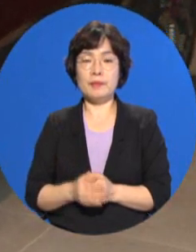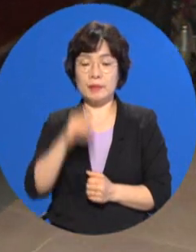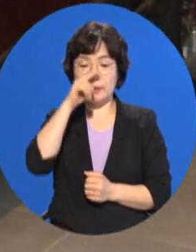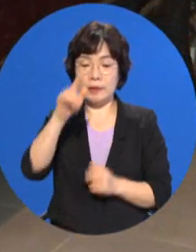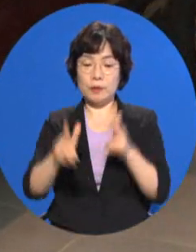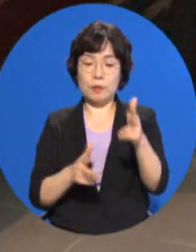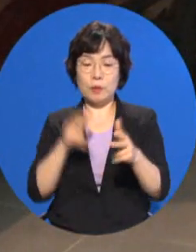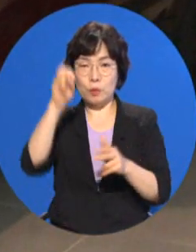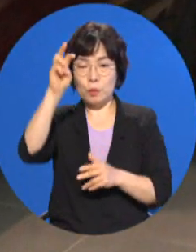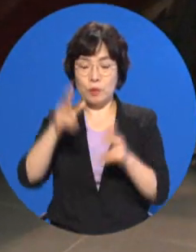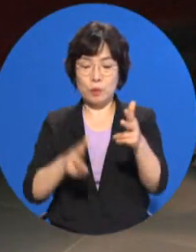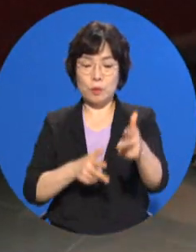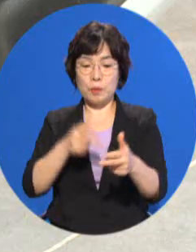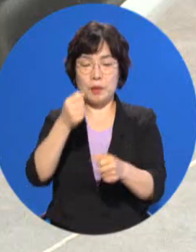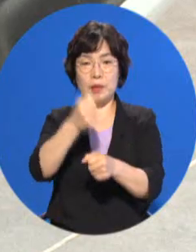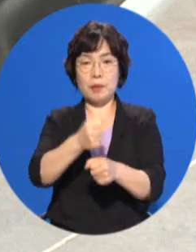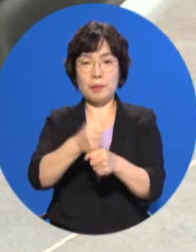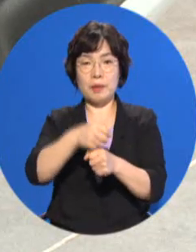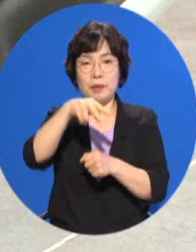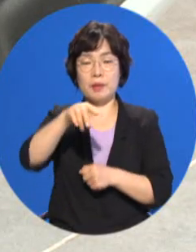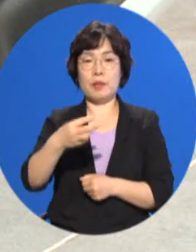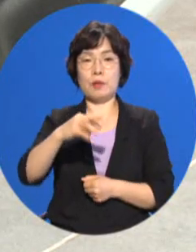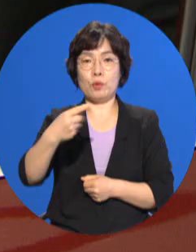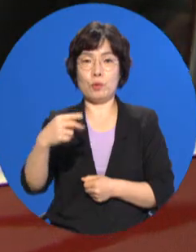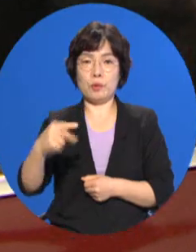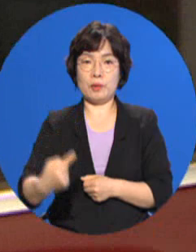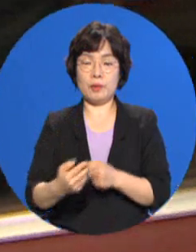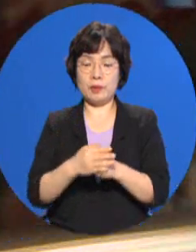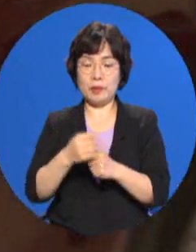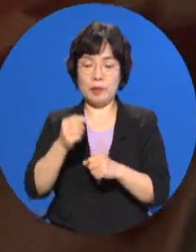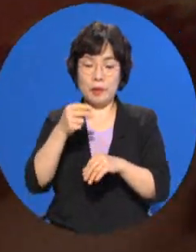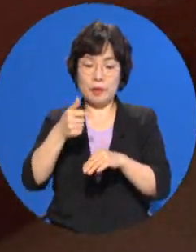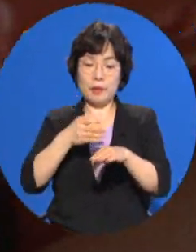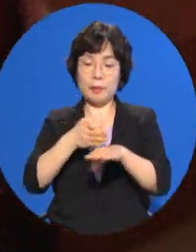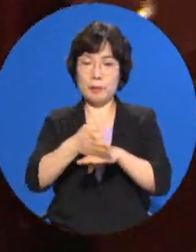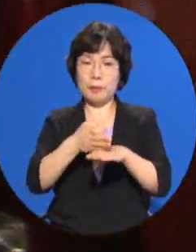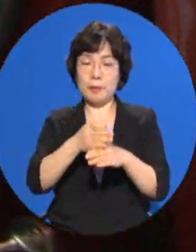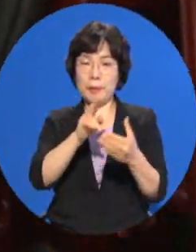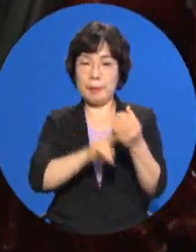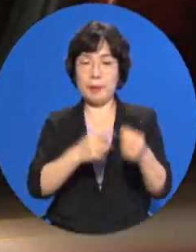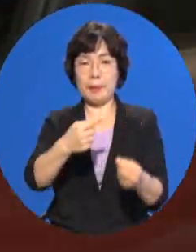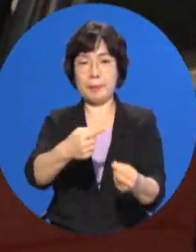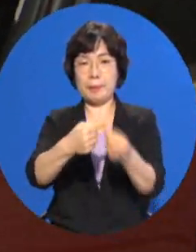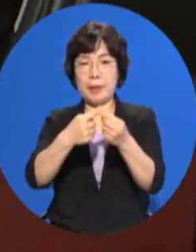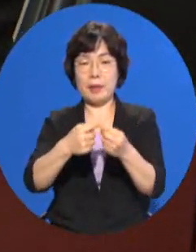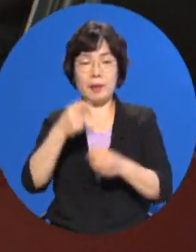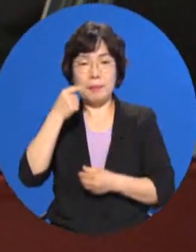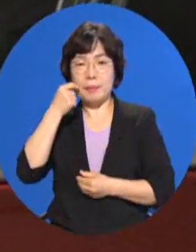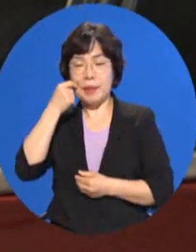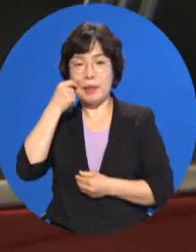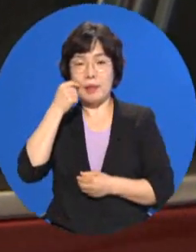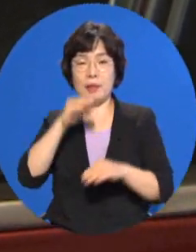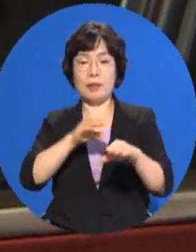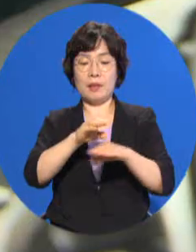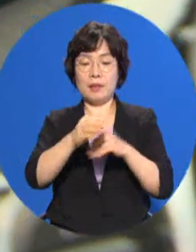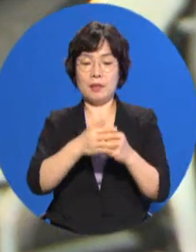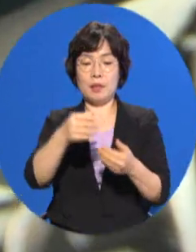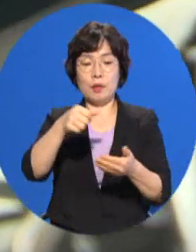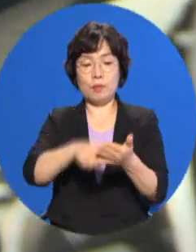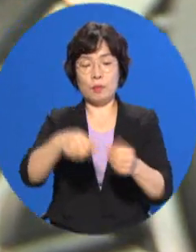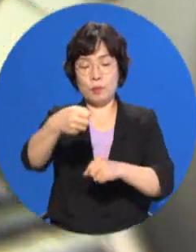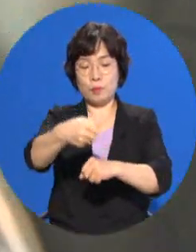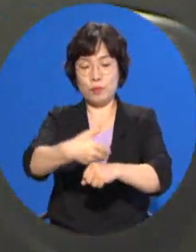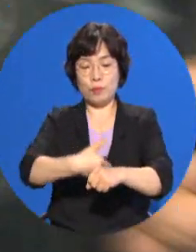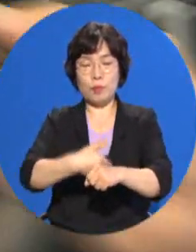기아자동차 광주 공장에서 생산되고 있는 셀토스. 소형 SUV 판매 1위를 달리고 있는 인기 모델이지만 부품 수급에